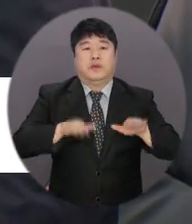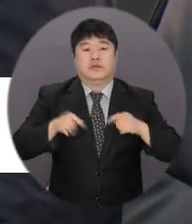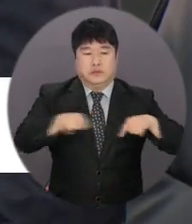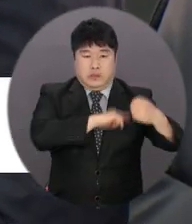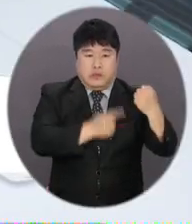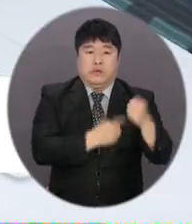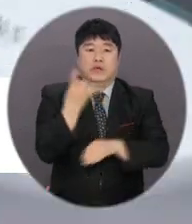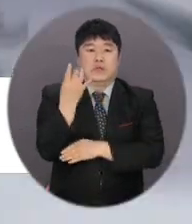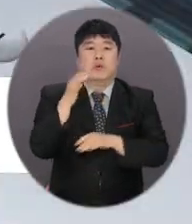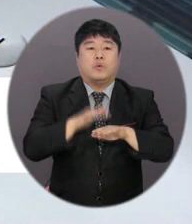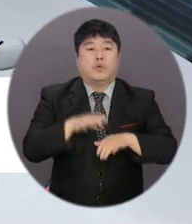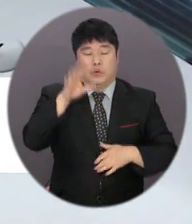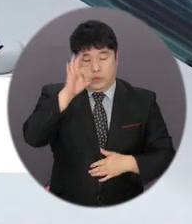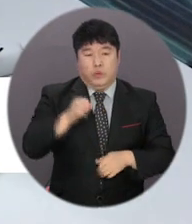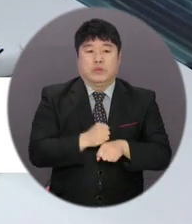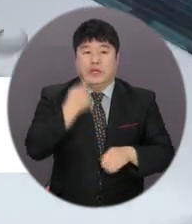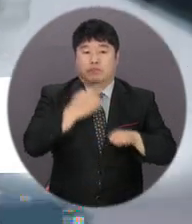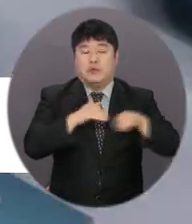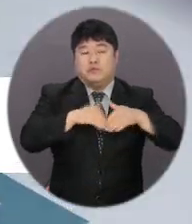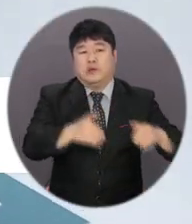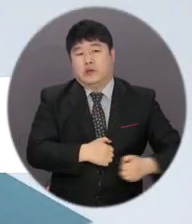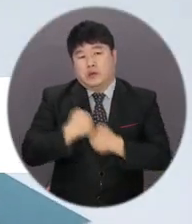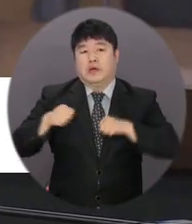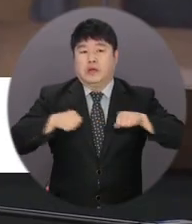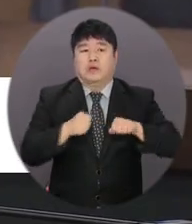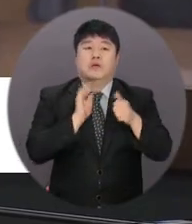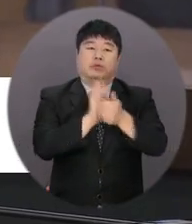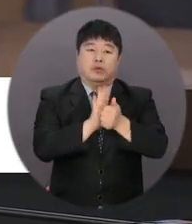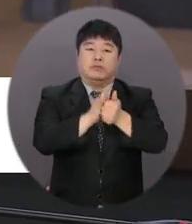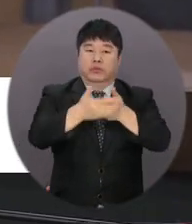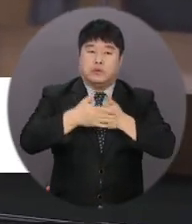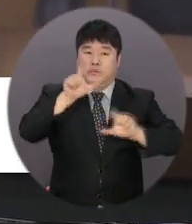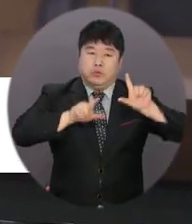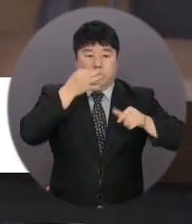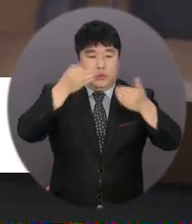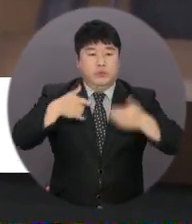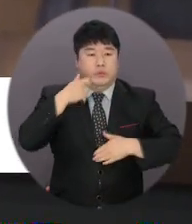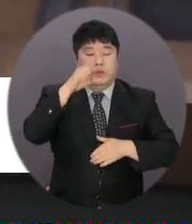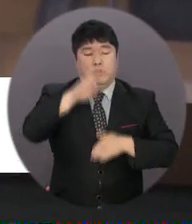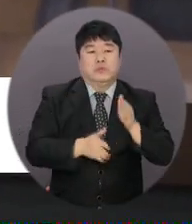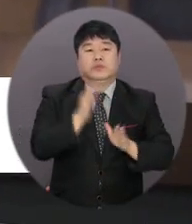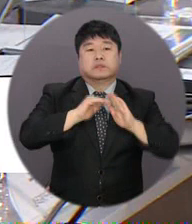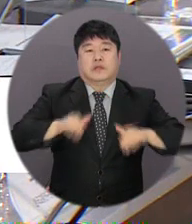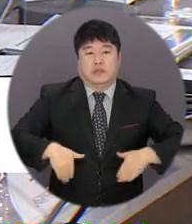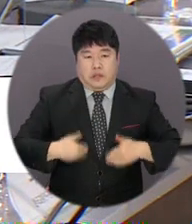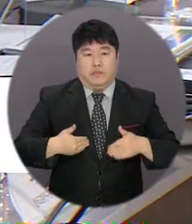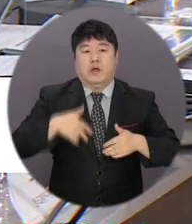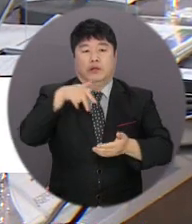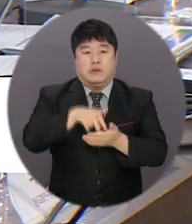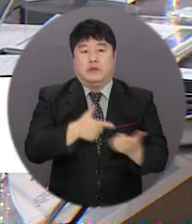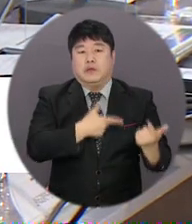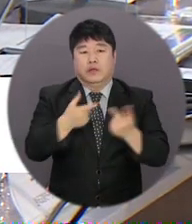정권의 텃밭으로 보는 민주당의 안일한 대응과 협력하는 모습을 보여주지 못한 광주시와 전라남도의 태도가